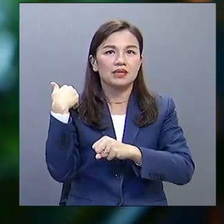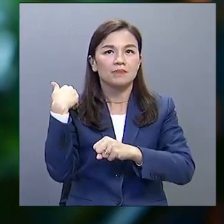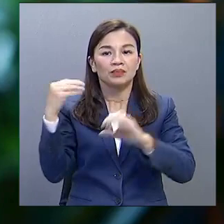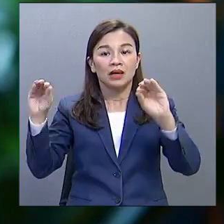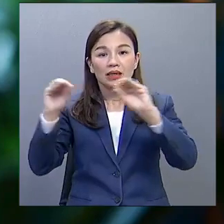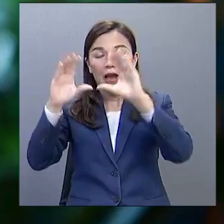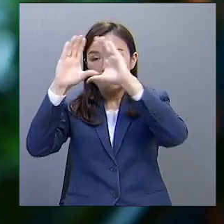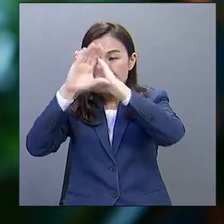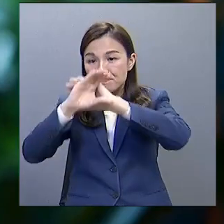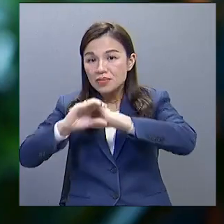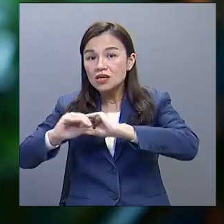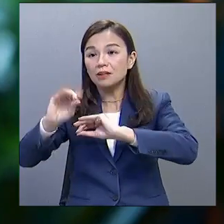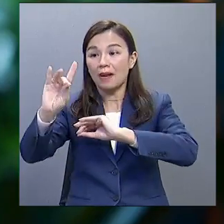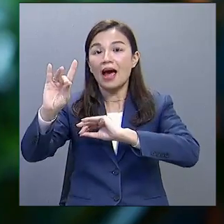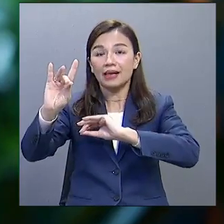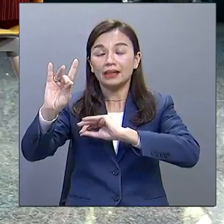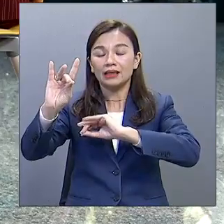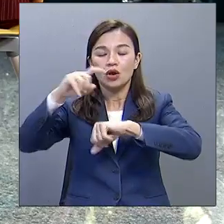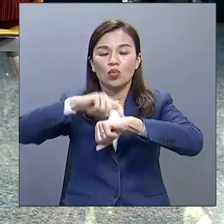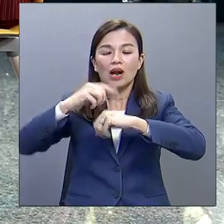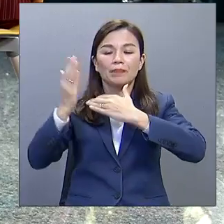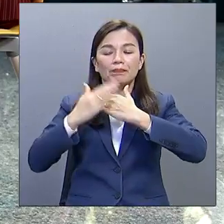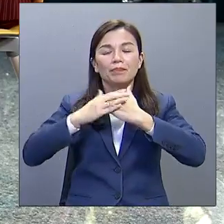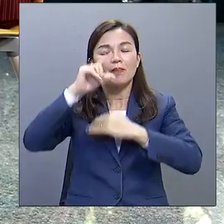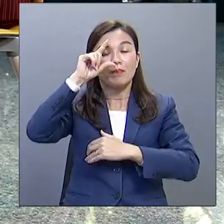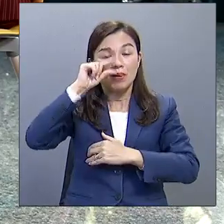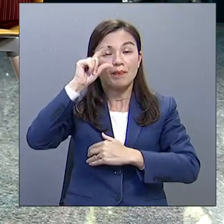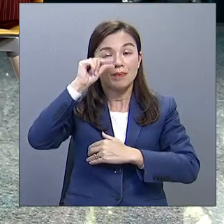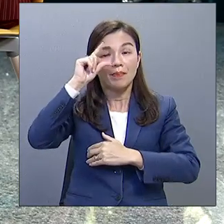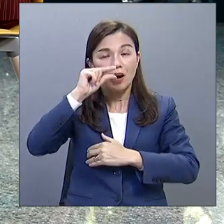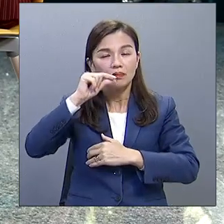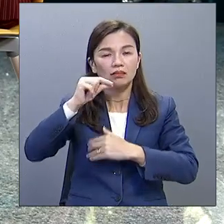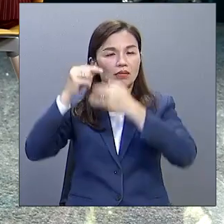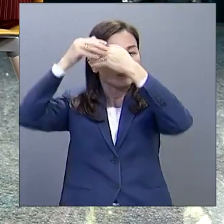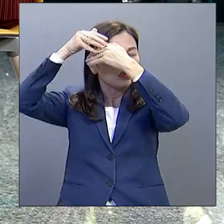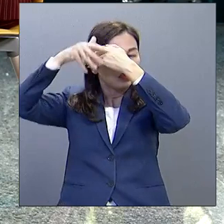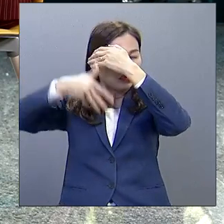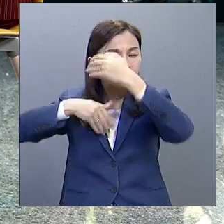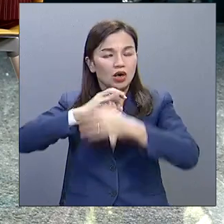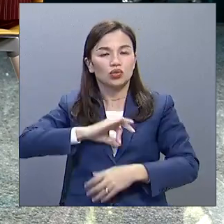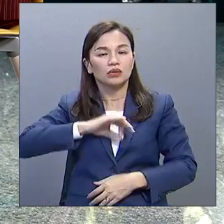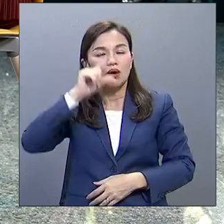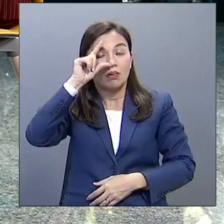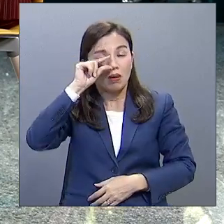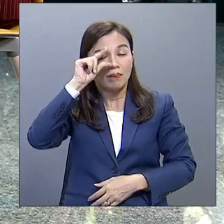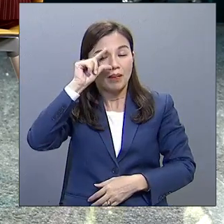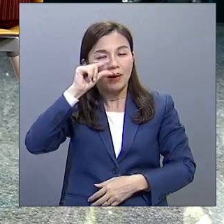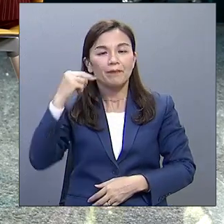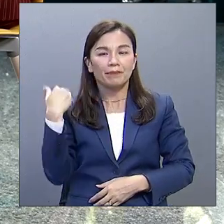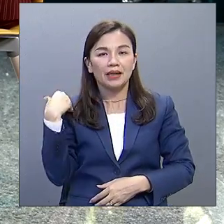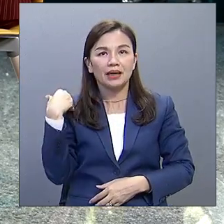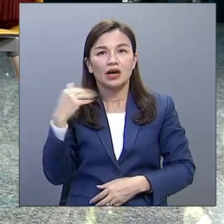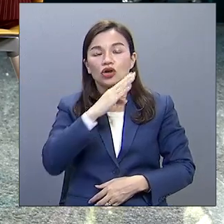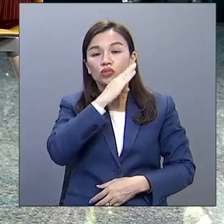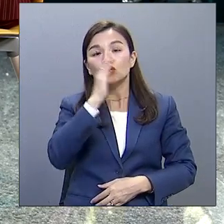2ทุ่มจะมีฮอร์โมนที่ทำให้เราง่วงเขาเรียกเมลาโทนินเคยได้ยินใช่ไหมคะมันก็จะหลั่งขึ้นมาปุ๊บแล้วก็เริ่มง่วงหลังจากนั้นเนี่ยพอเราเข้